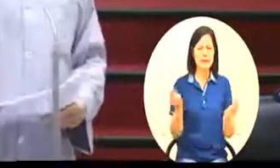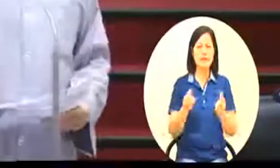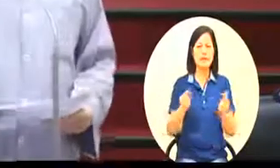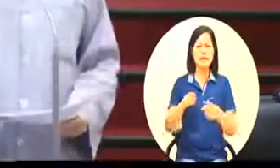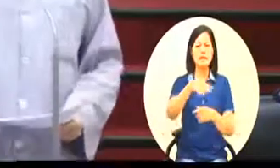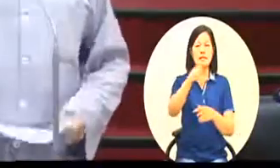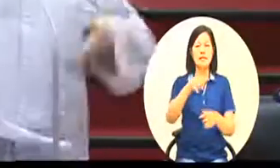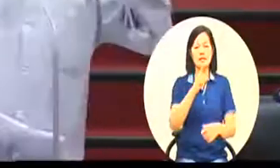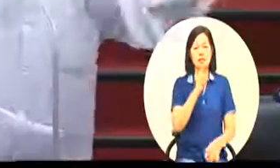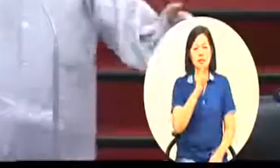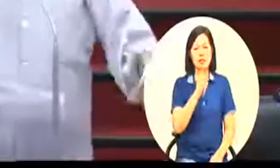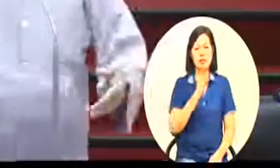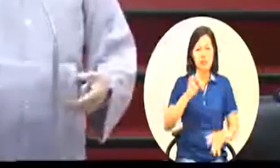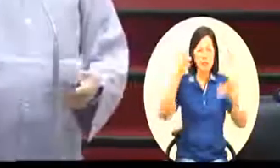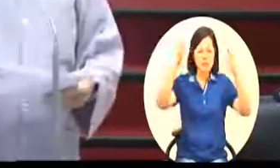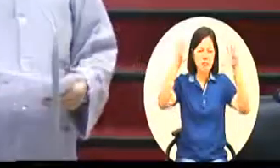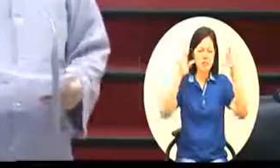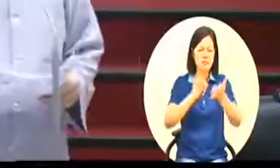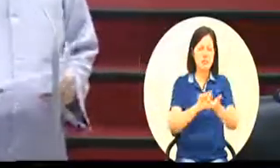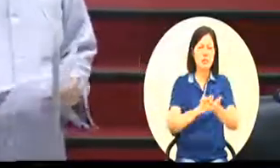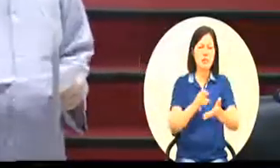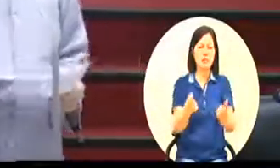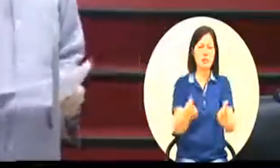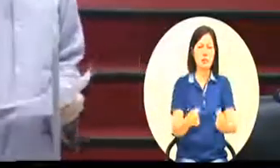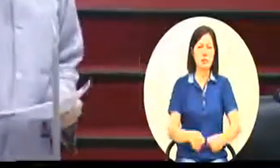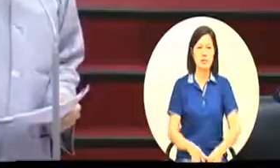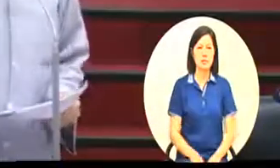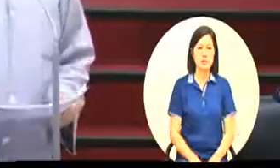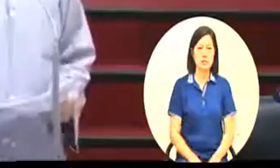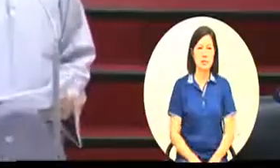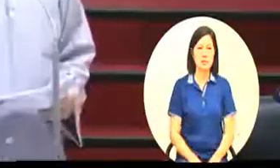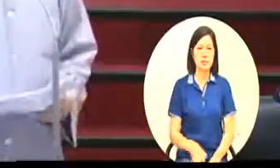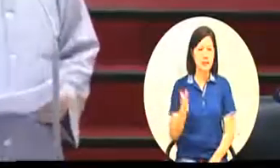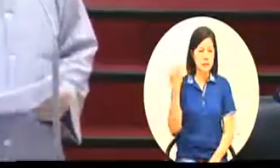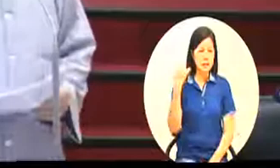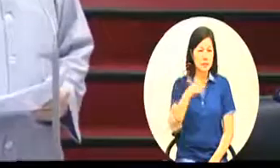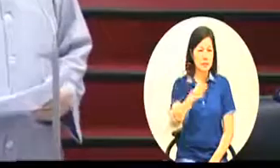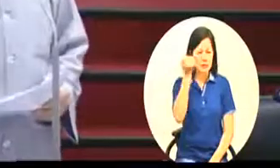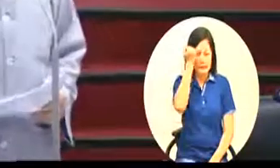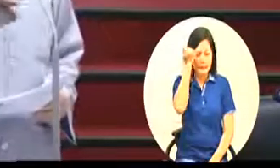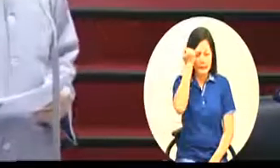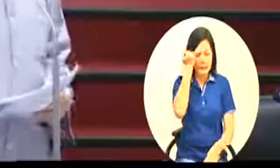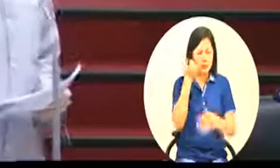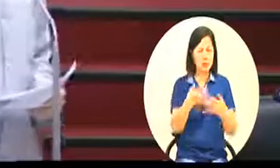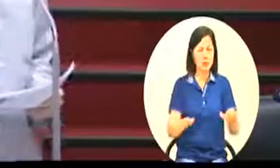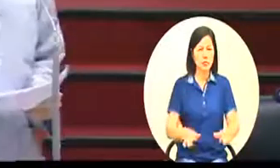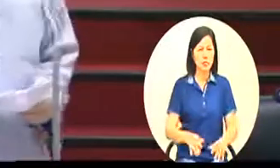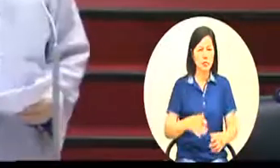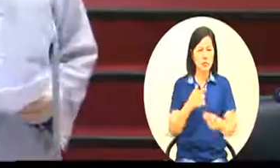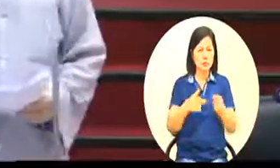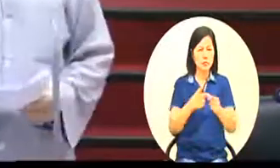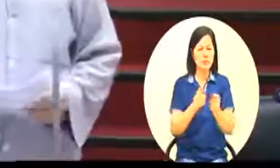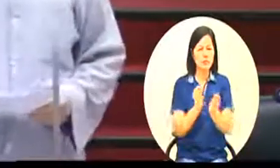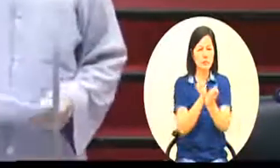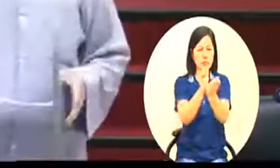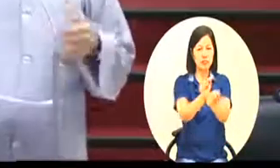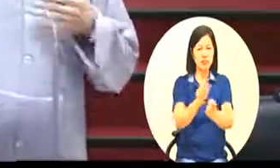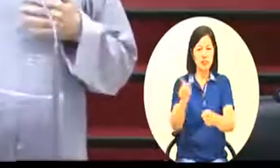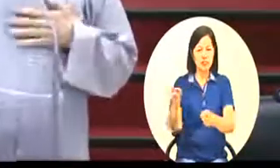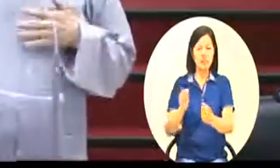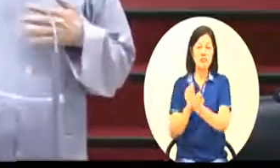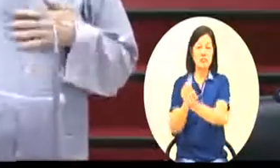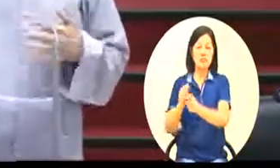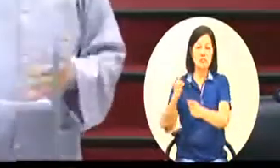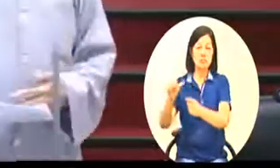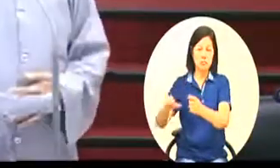来咧度日啦，为着阿扁总统这件，你当时有哪受苦过嘛？伊关六档，你关五档，我相